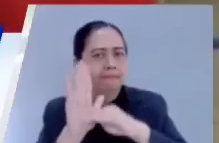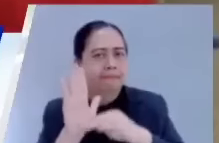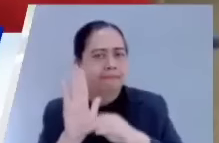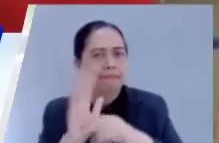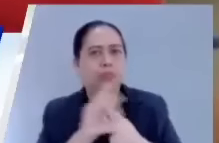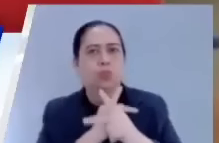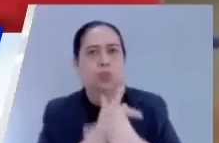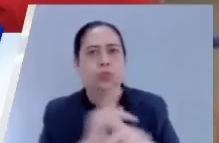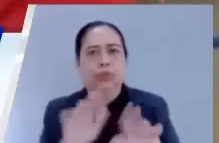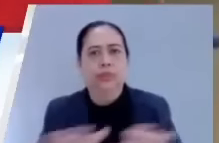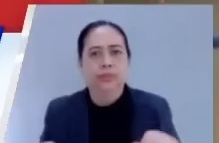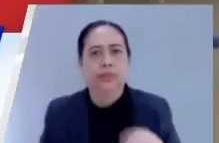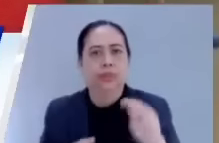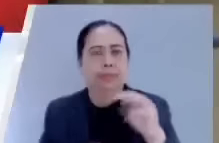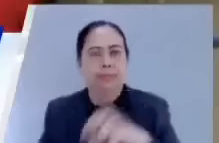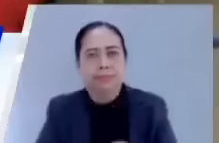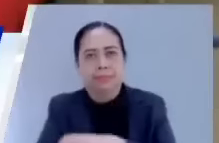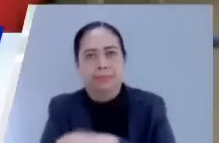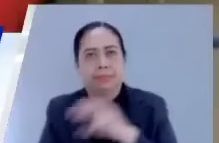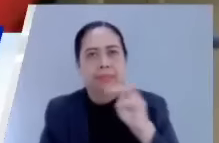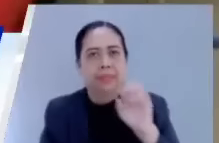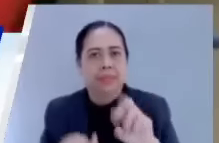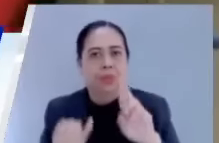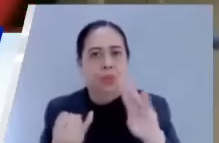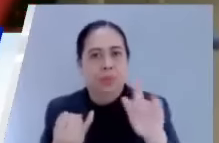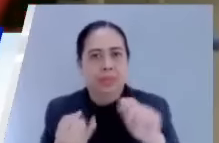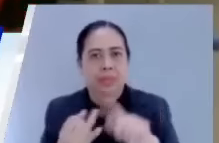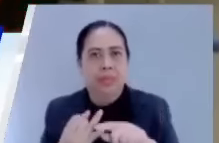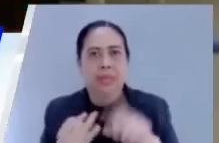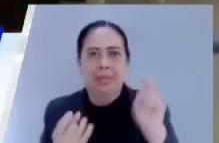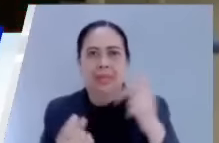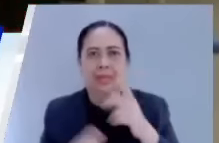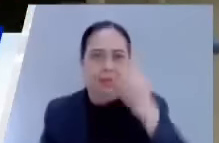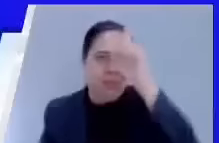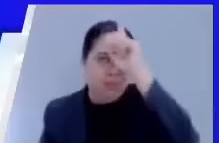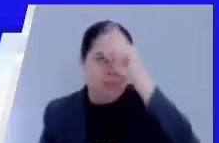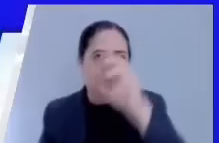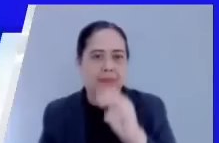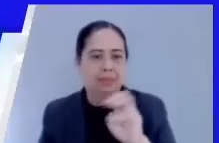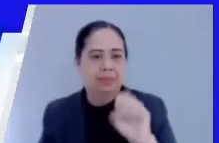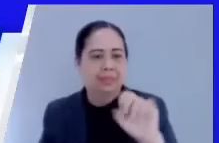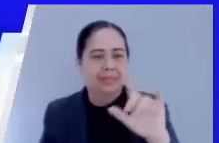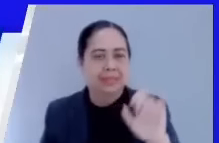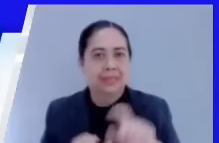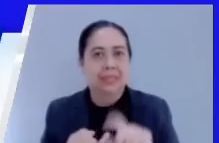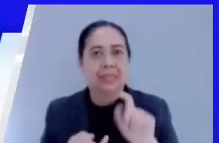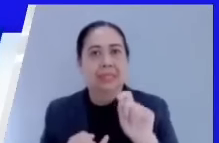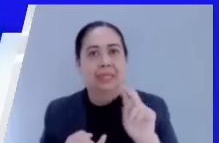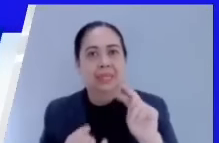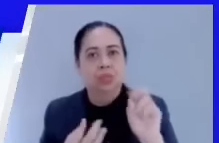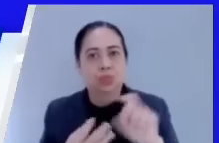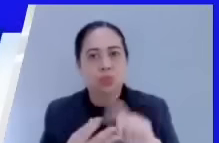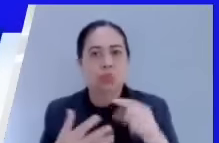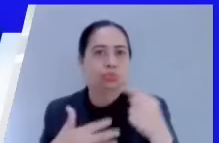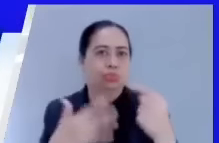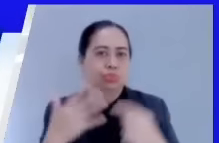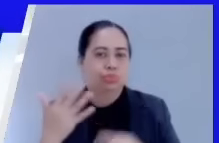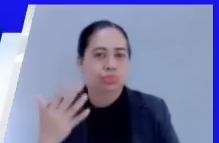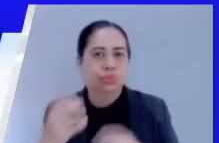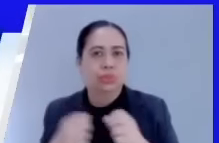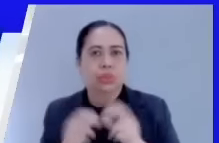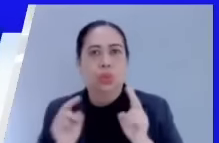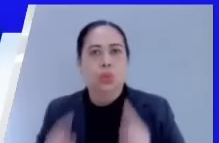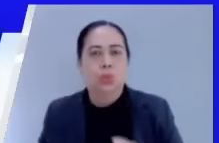yung measles, rubella, or German measles ang tawag doon, yung tetanus, yung diphtheria, at yung human papilloma